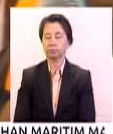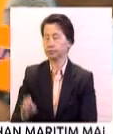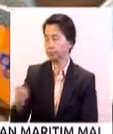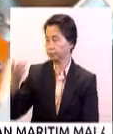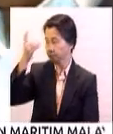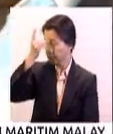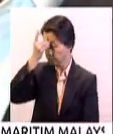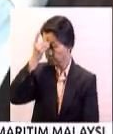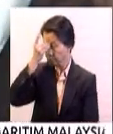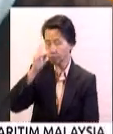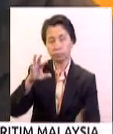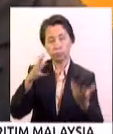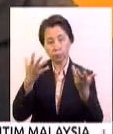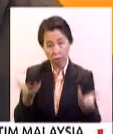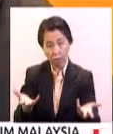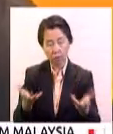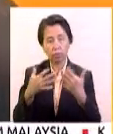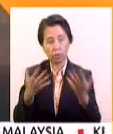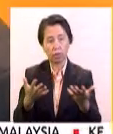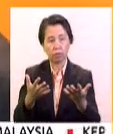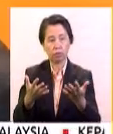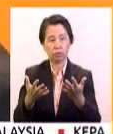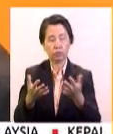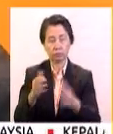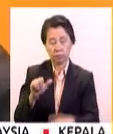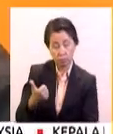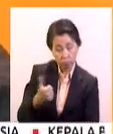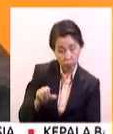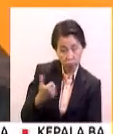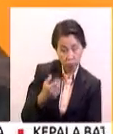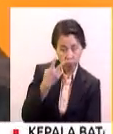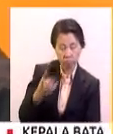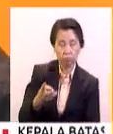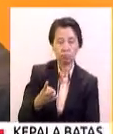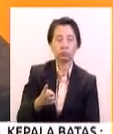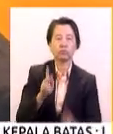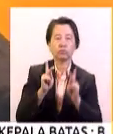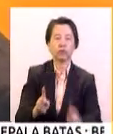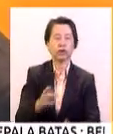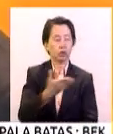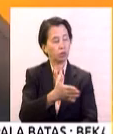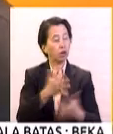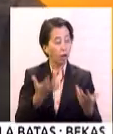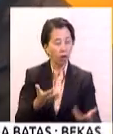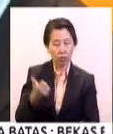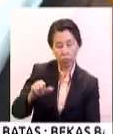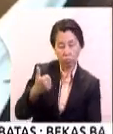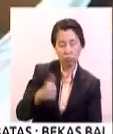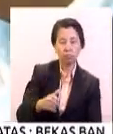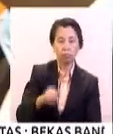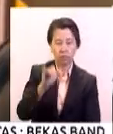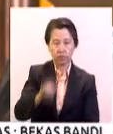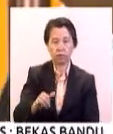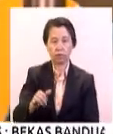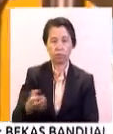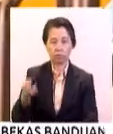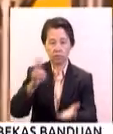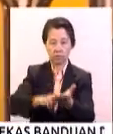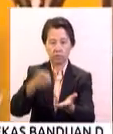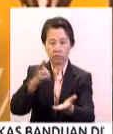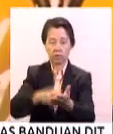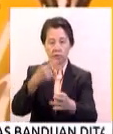Datuk, bagaimanakah penilaian itu dinilai oleh pihak Datuk? Okey, pencalonan